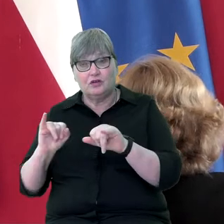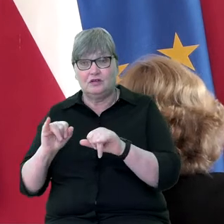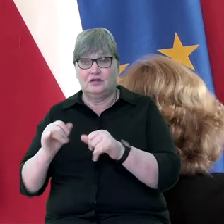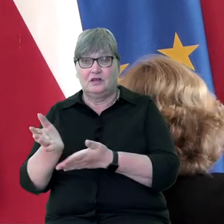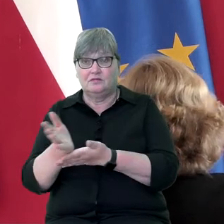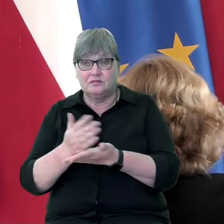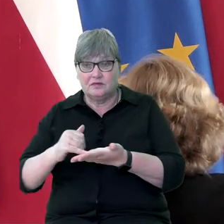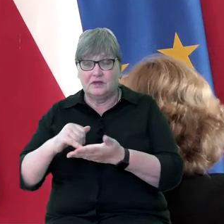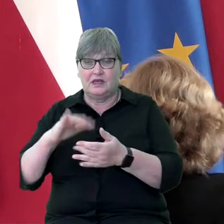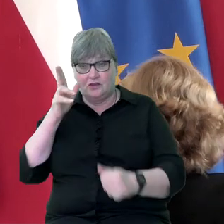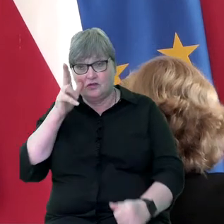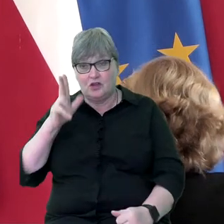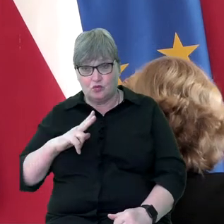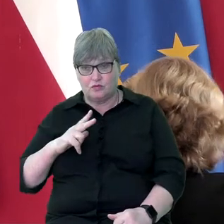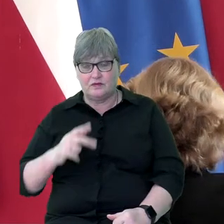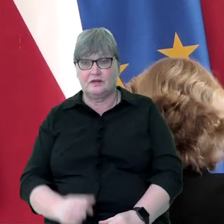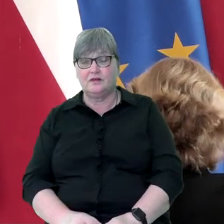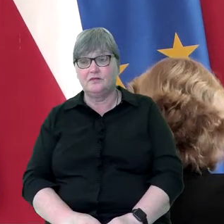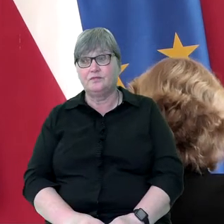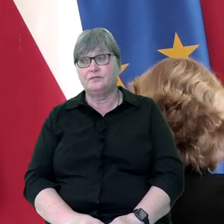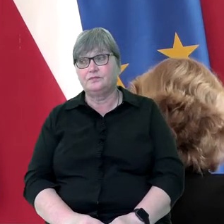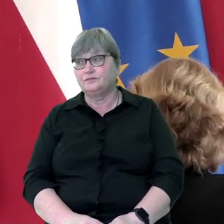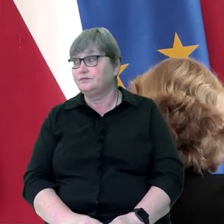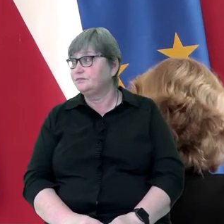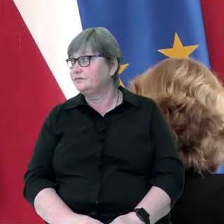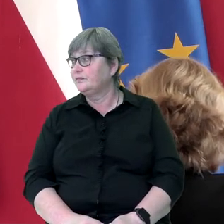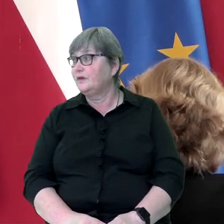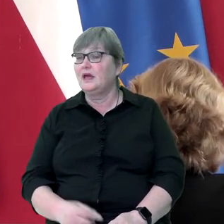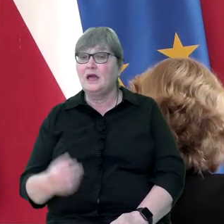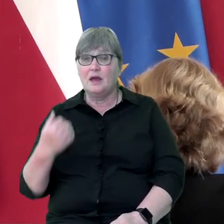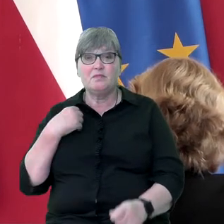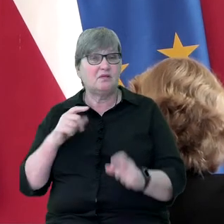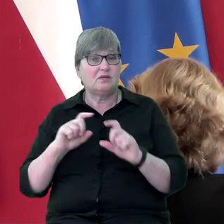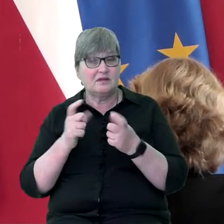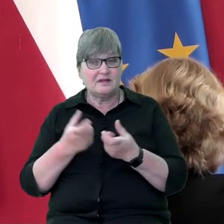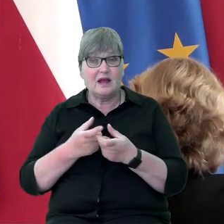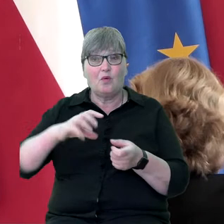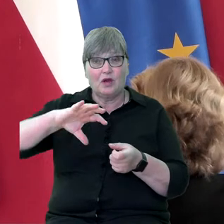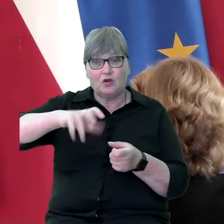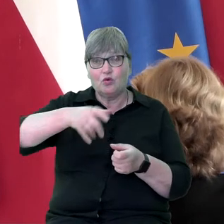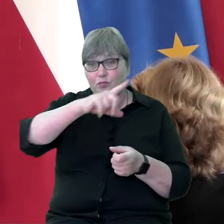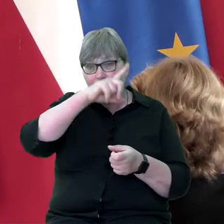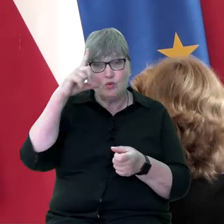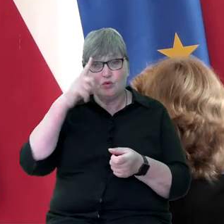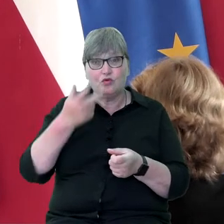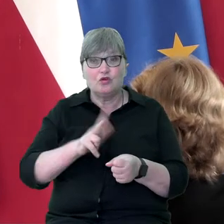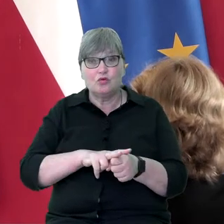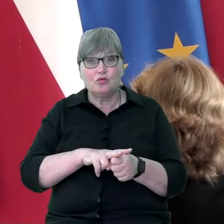PSL obejmowało, no ale też były całe takie zespoły, które były na przykład